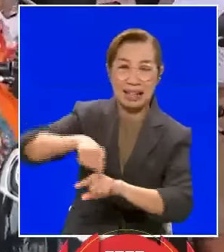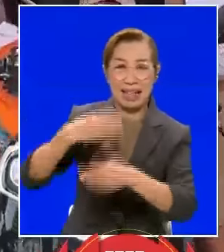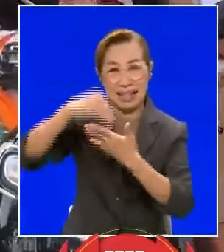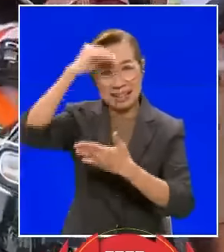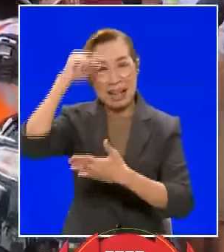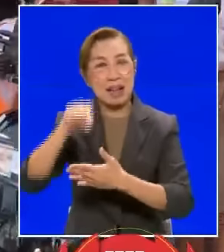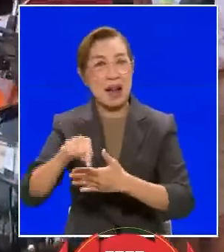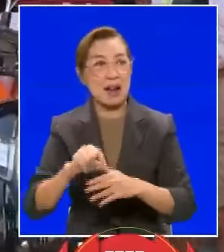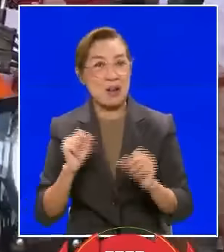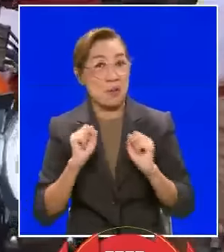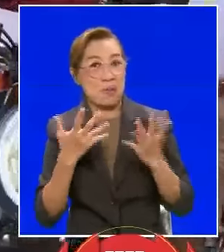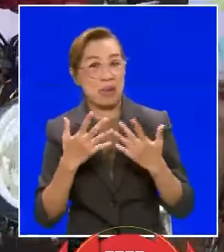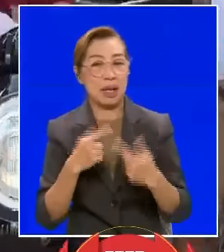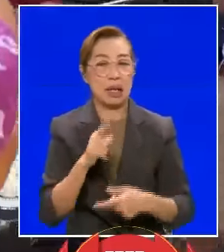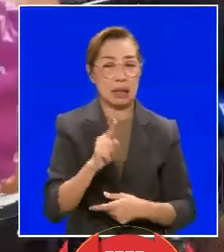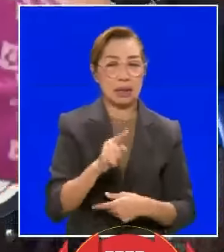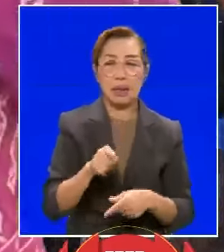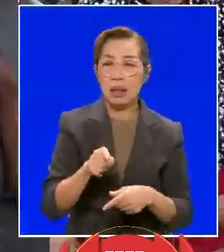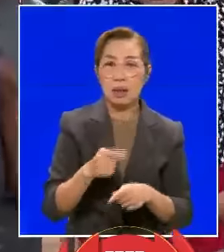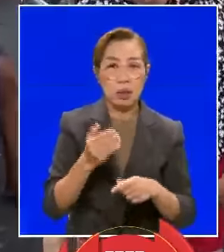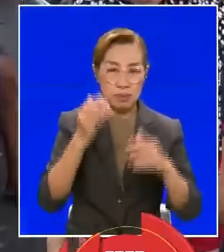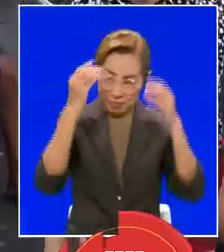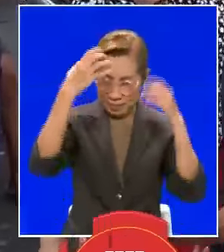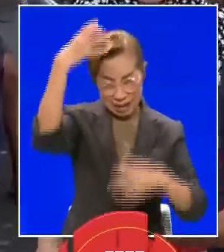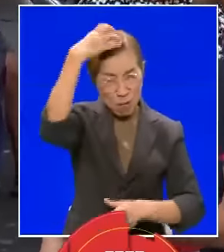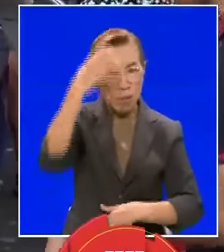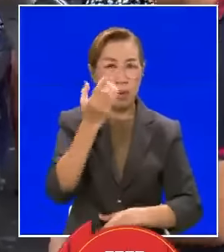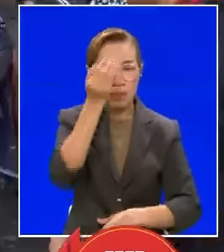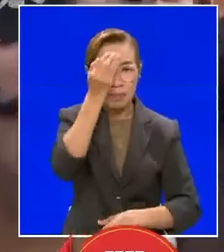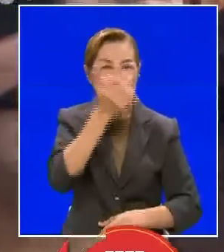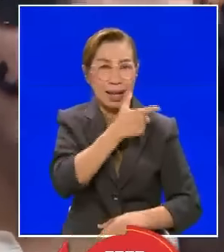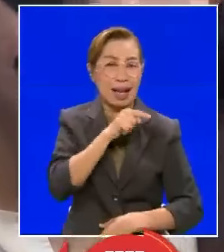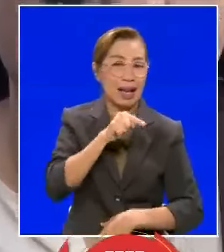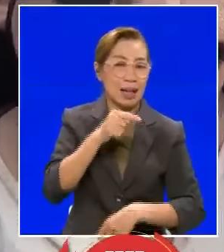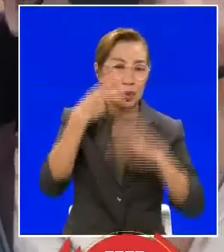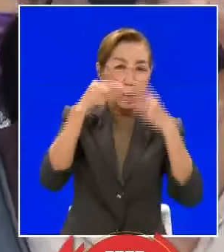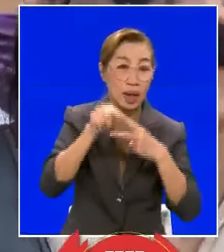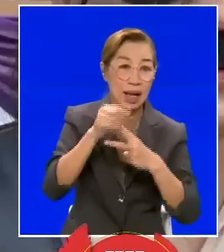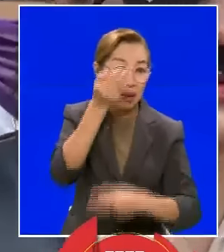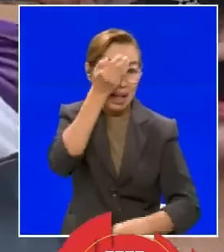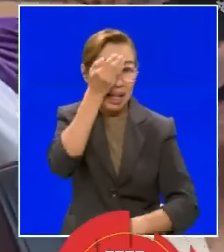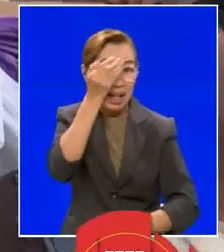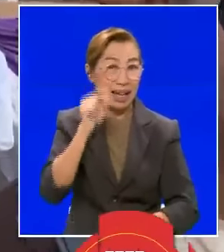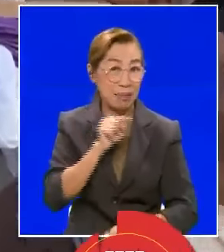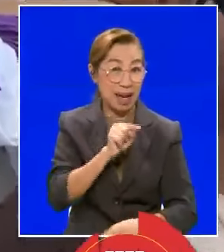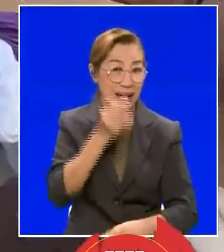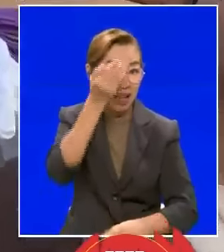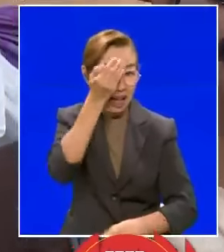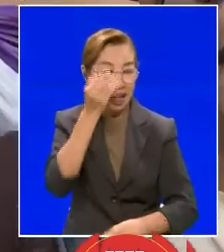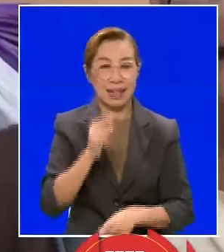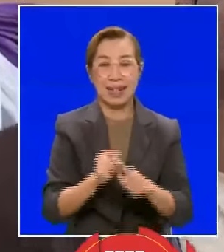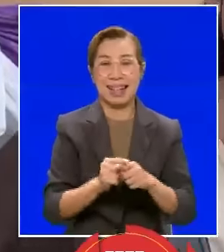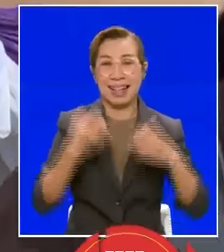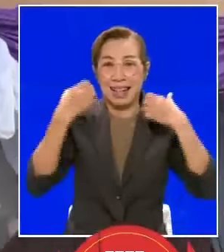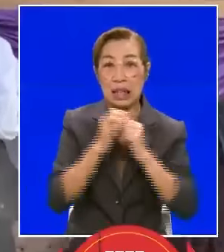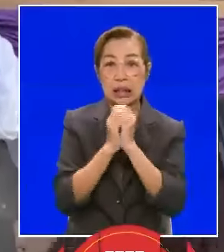เห็นเด็กบางคนกลัวนะตอนนี้เขาน่าจะสนุกเห็นแล้วนี่นะฮะผู้ปกครองก็ไม่น้อยหน้านี่โอ้โหนี่แจ็คกับพัดถัง